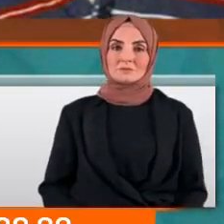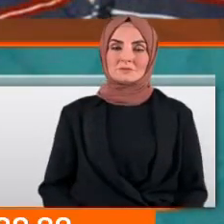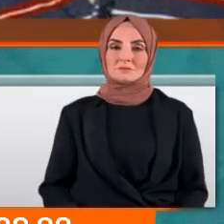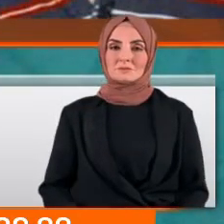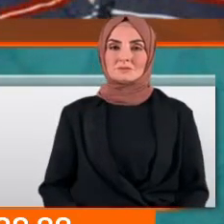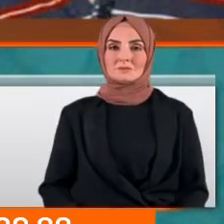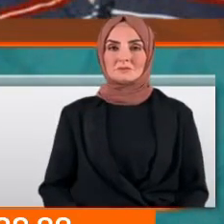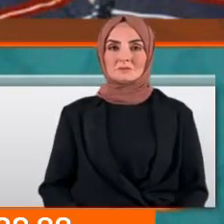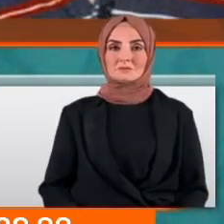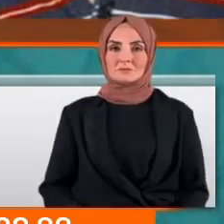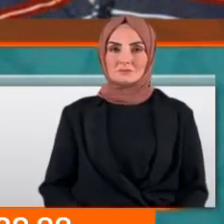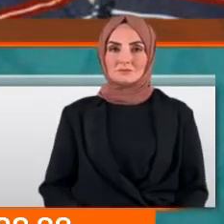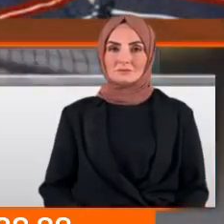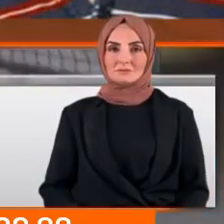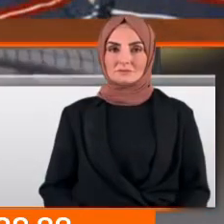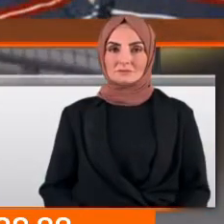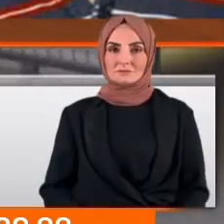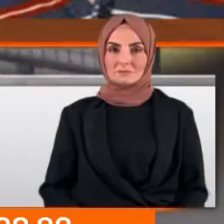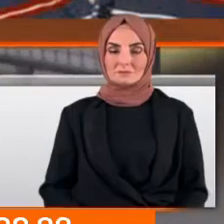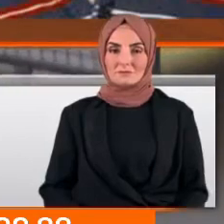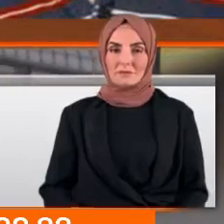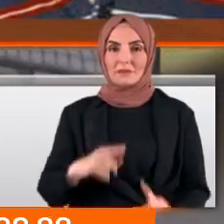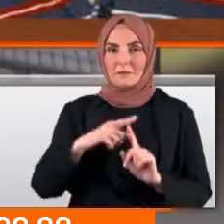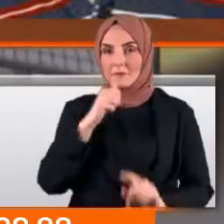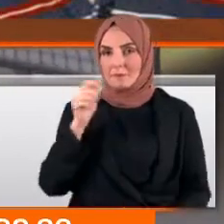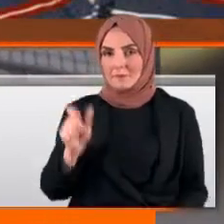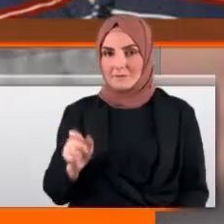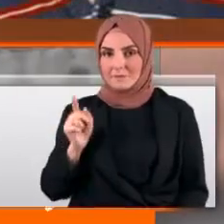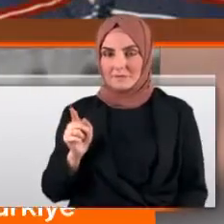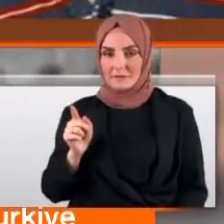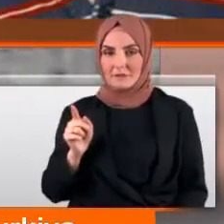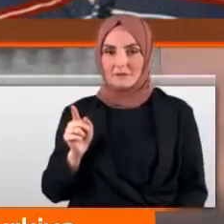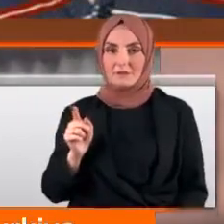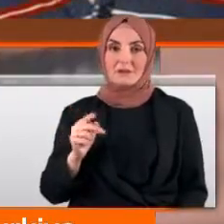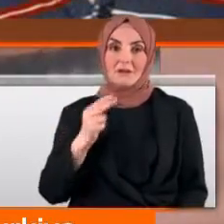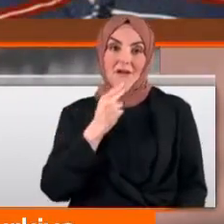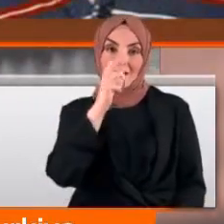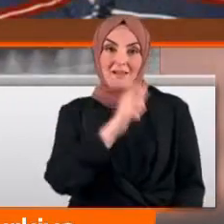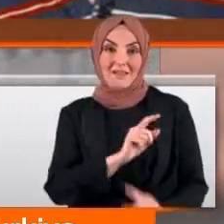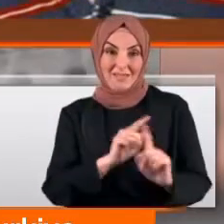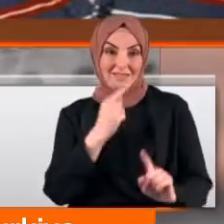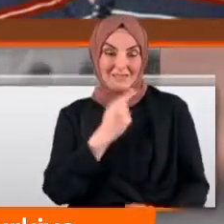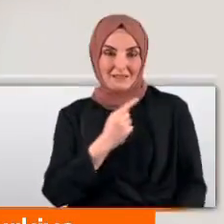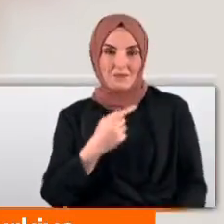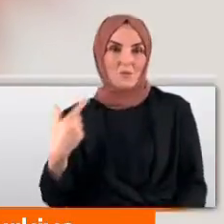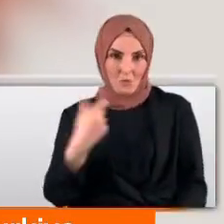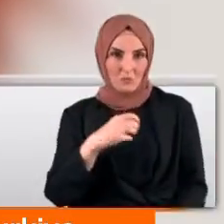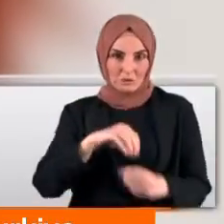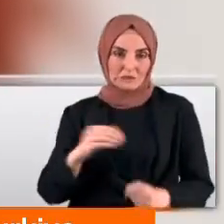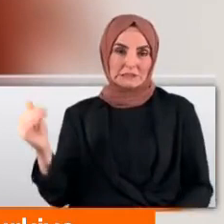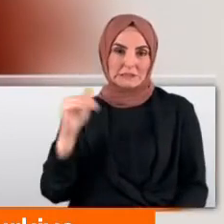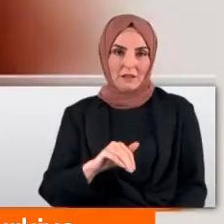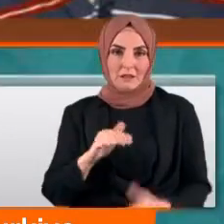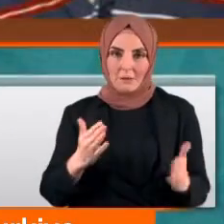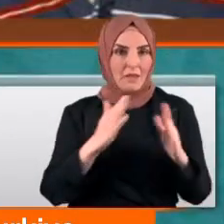gelmesini istemedim. Buna tepki gösterdim. Taner Yaylacı Aylin Çetin'i öldürmek için geldi eve. Ancak içeride 17 yaşındaki kızı